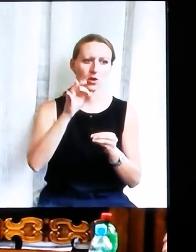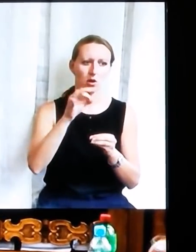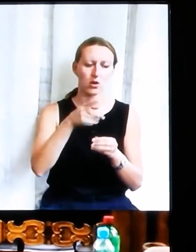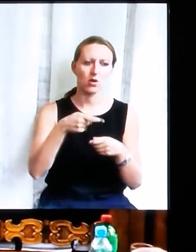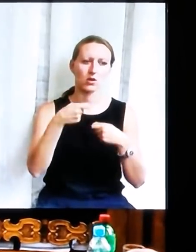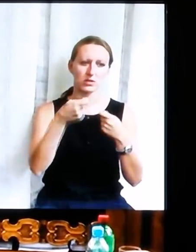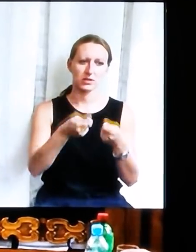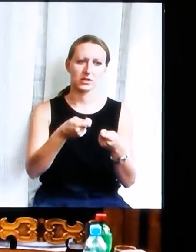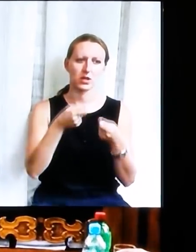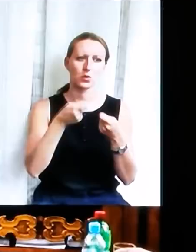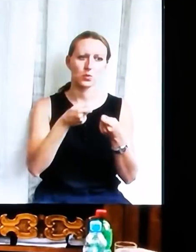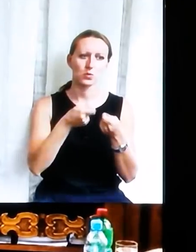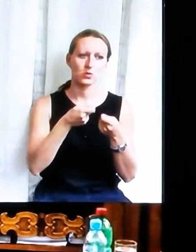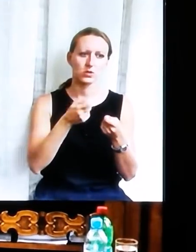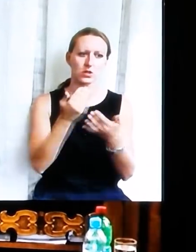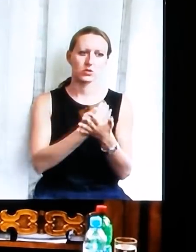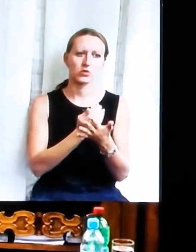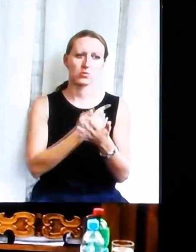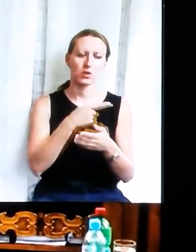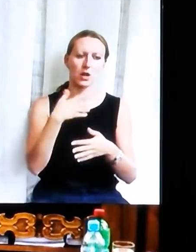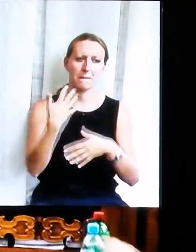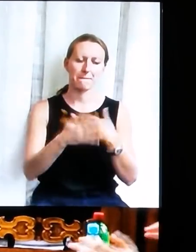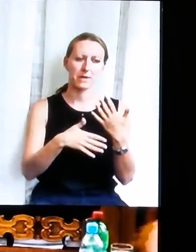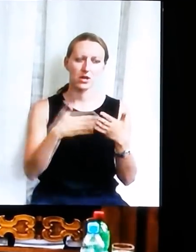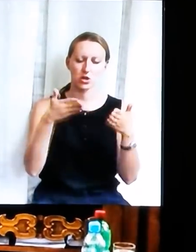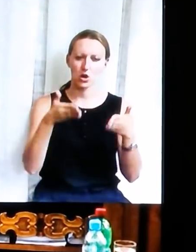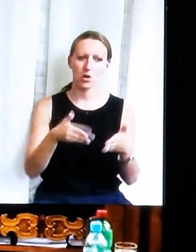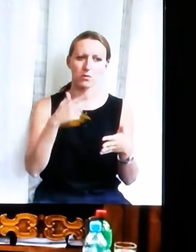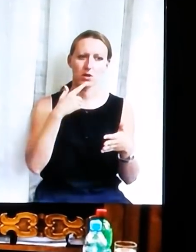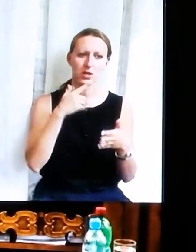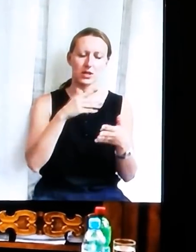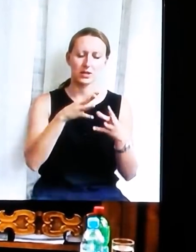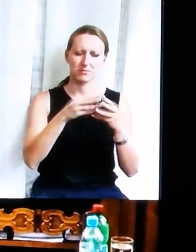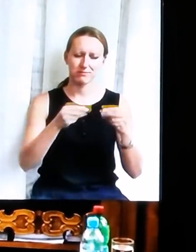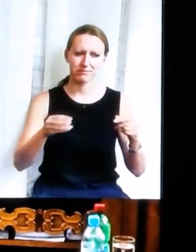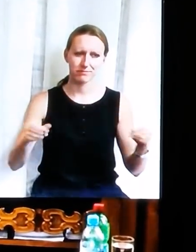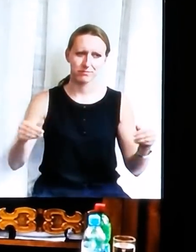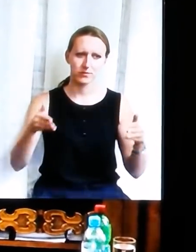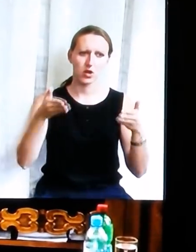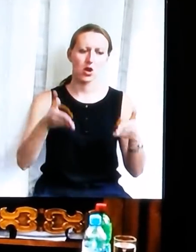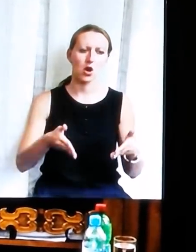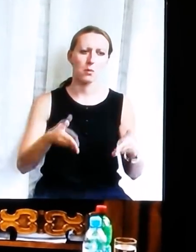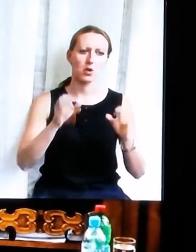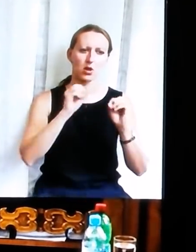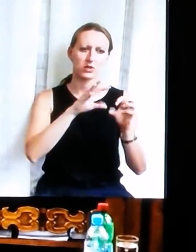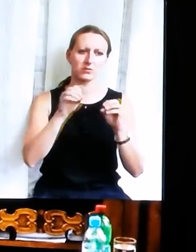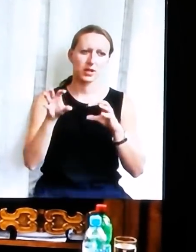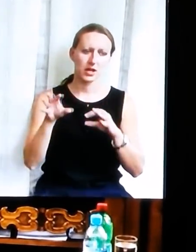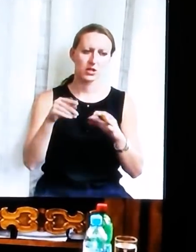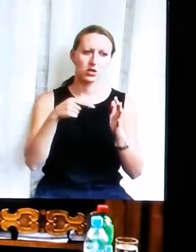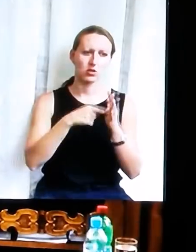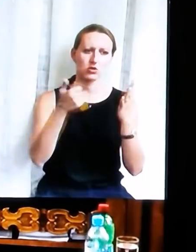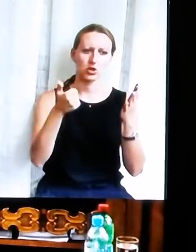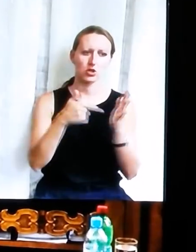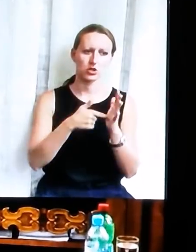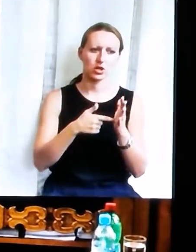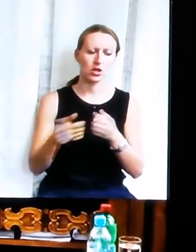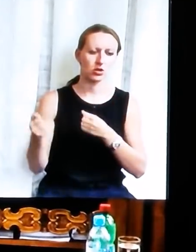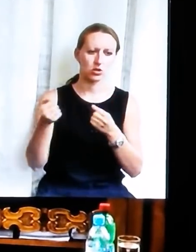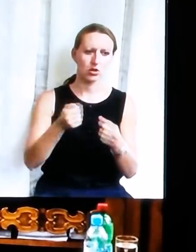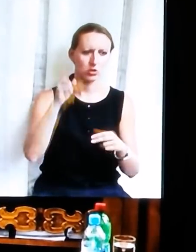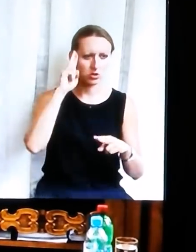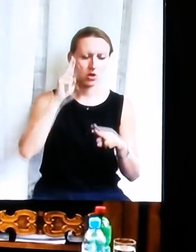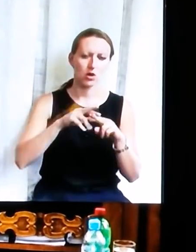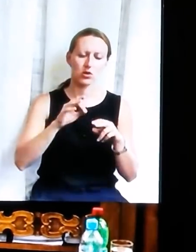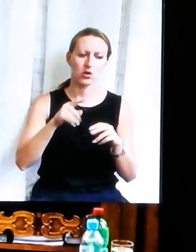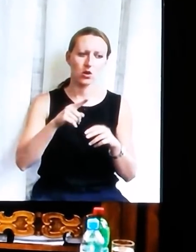načinu pružanja javne usluge prikupljanja miješanog komunalnog i biorazgradivog komunalnog otpada. Točka 6. Donošenje odluke